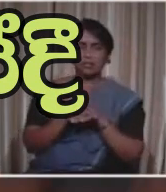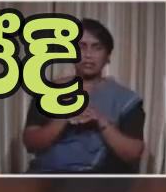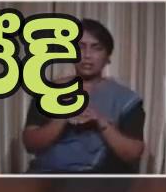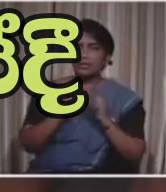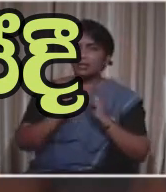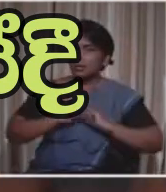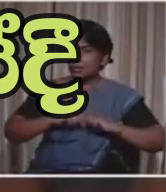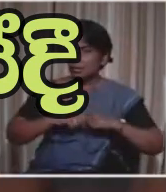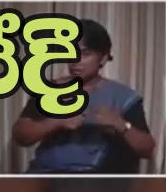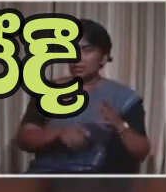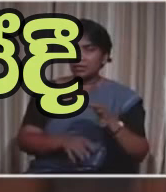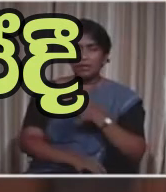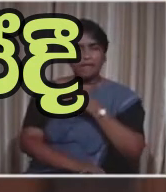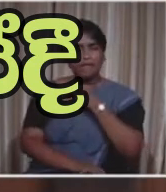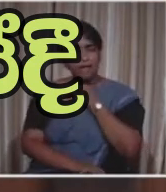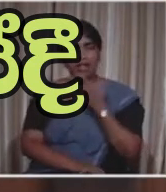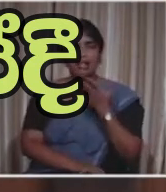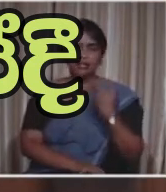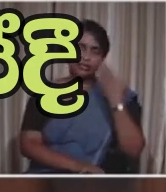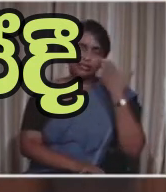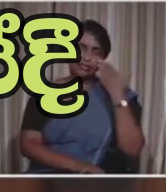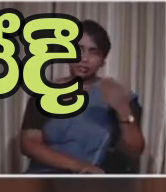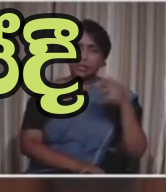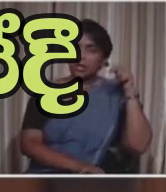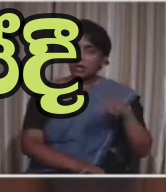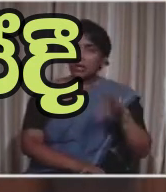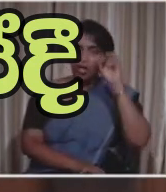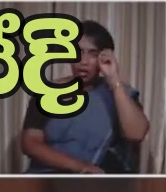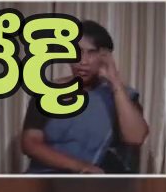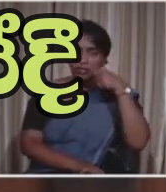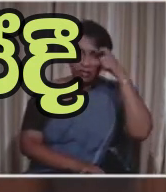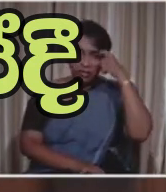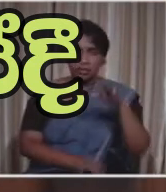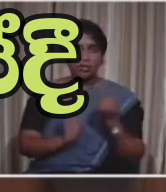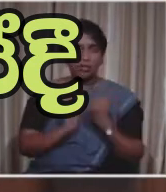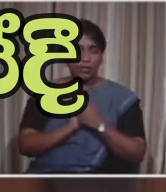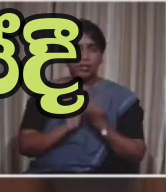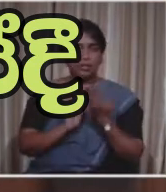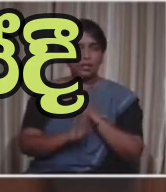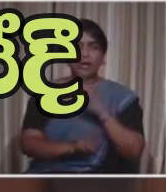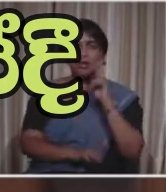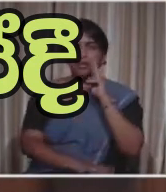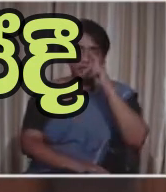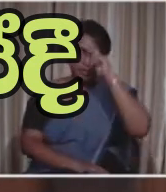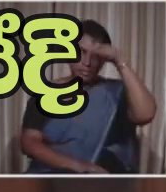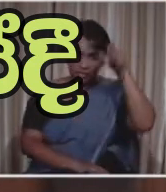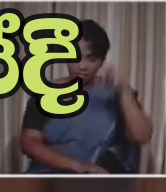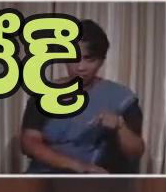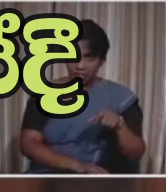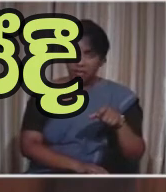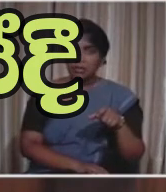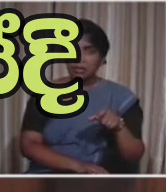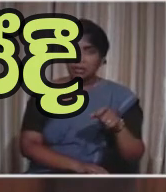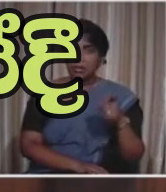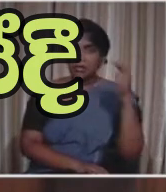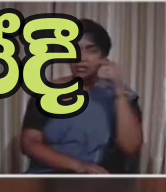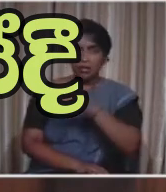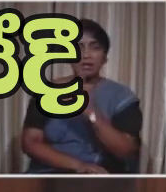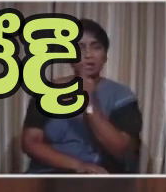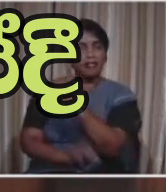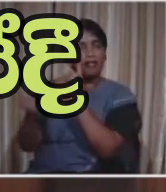යන නාටකයේ ඉතාමත් පැහැදිලි අද උදේ අපි දැක්කා ගරු හිටපු අගමැතිතුමා රනිල් වික්‍රමසිංහ මහත්තයා මෙතන ගිහිල්ලා තනි